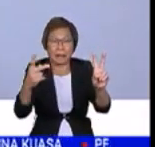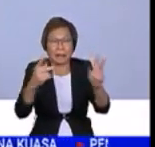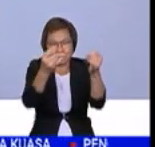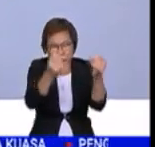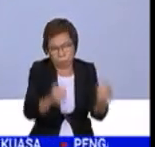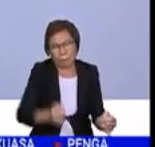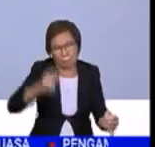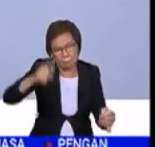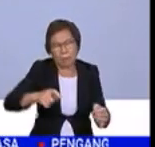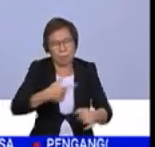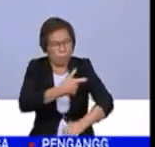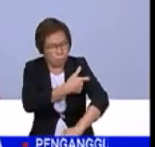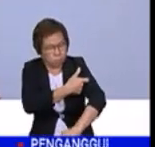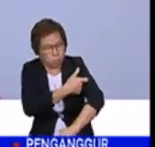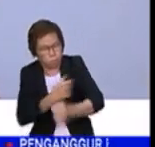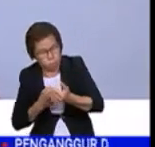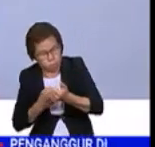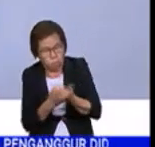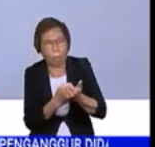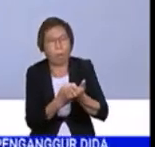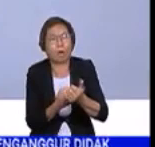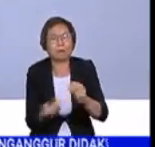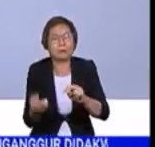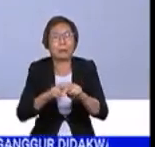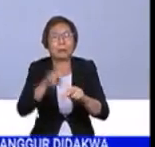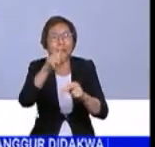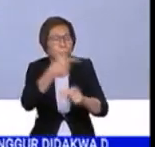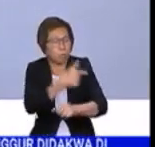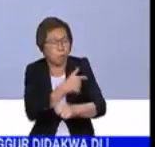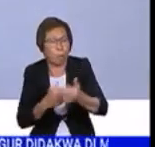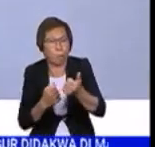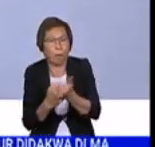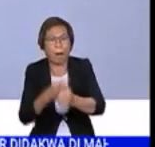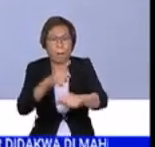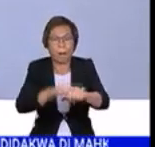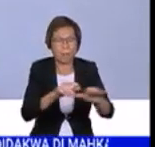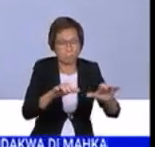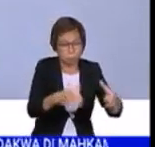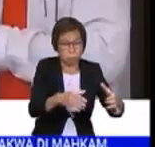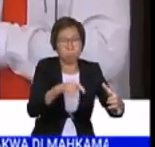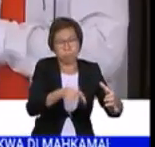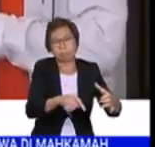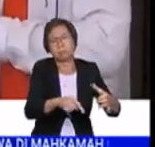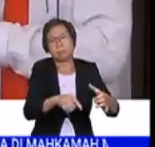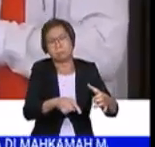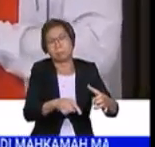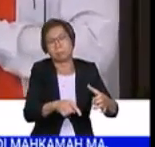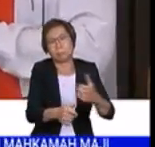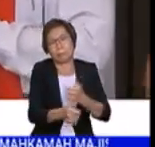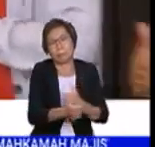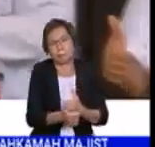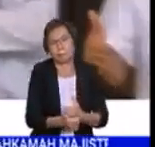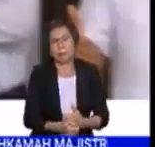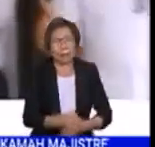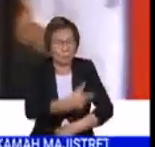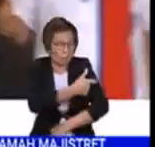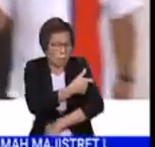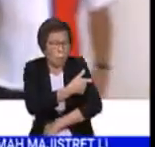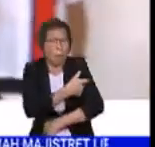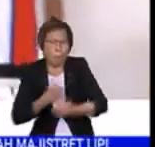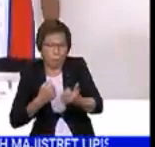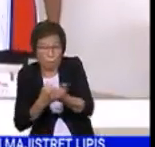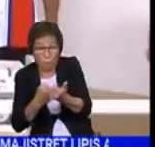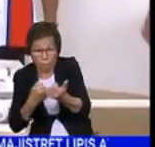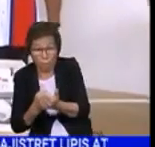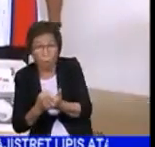memerlukan booster untuk buat masa inilah kategori yang saya nyatakan tadi. Suntikan penggalak ini